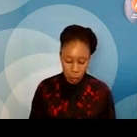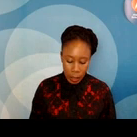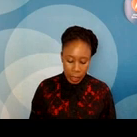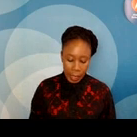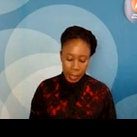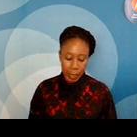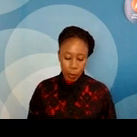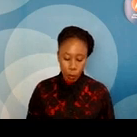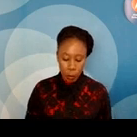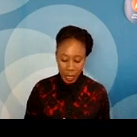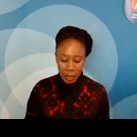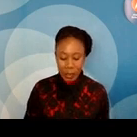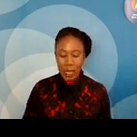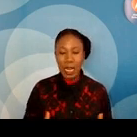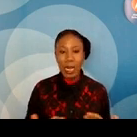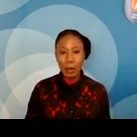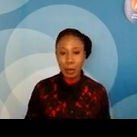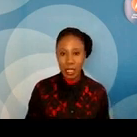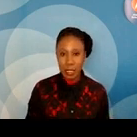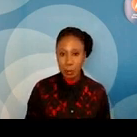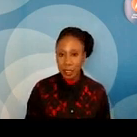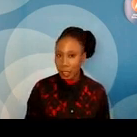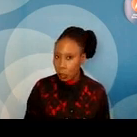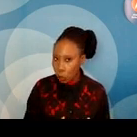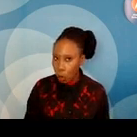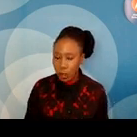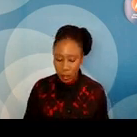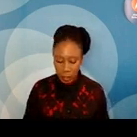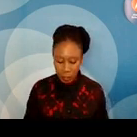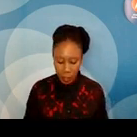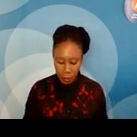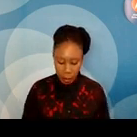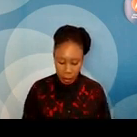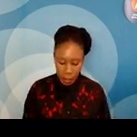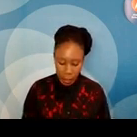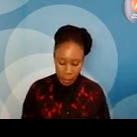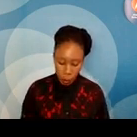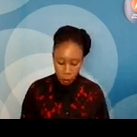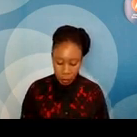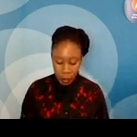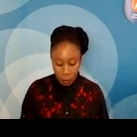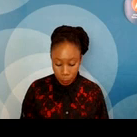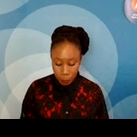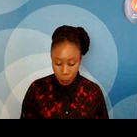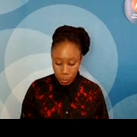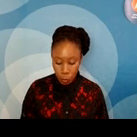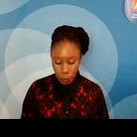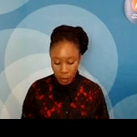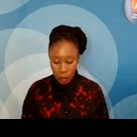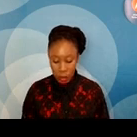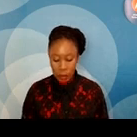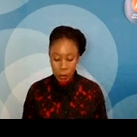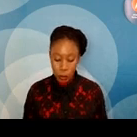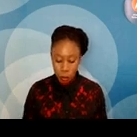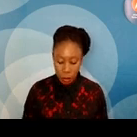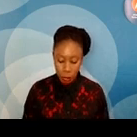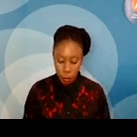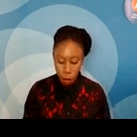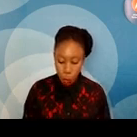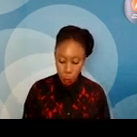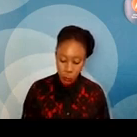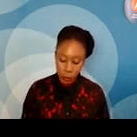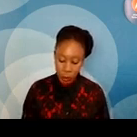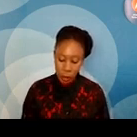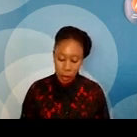på och beakta medarbetares kognitiva åldrande. Och förhindra att det just